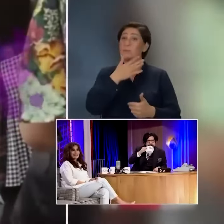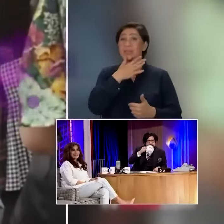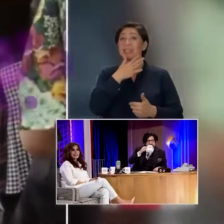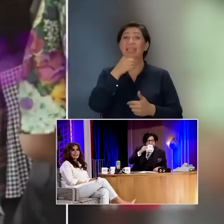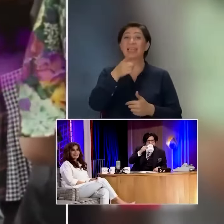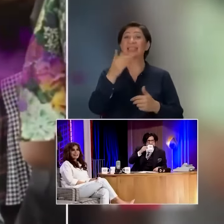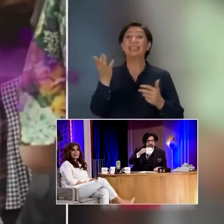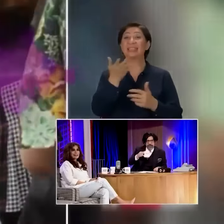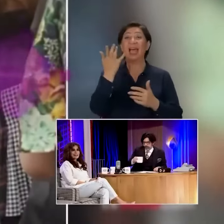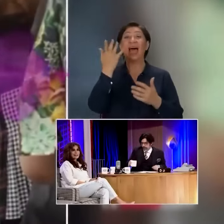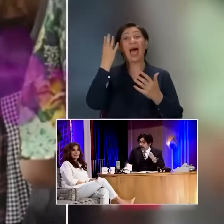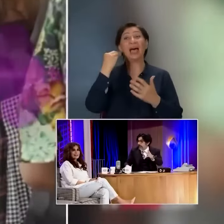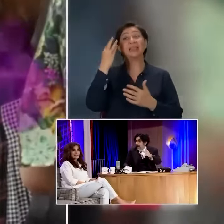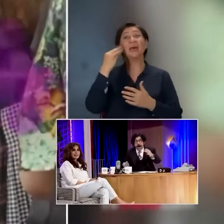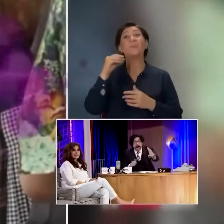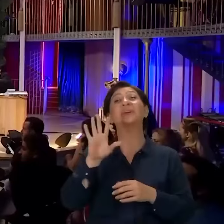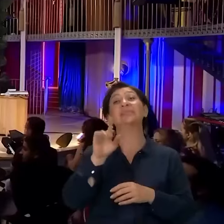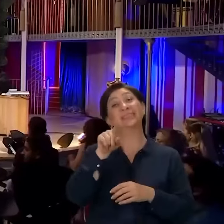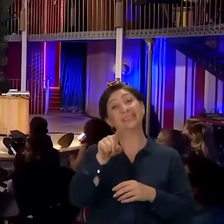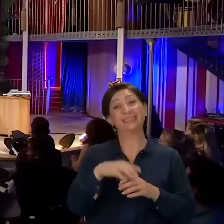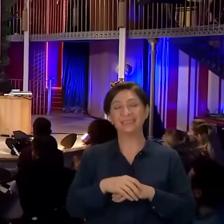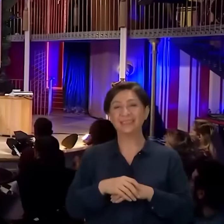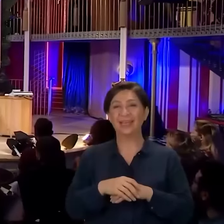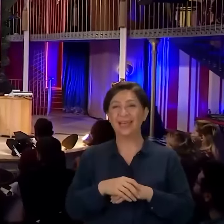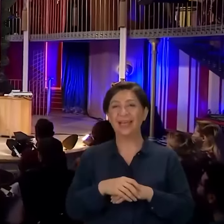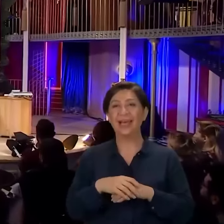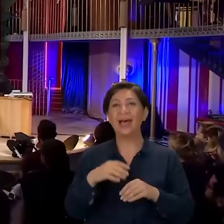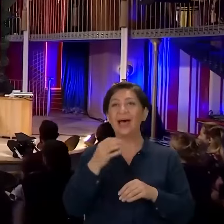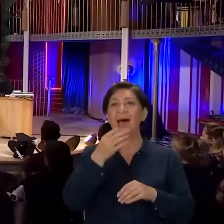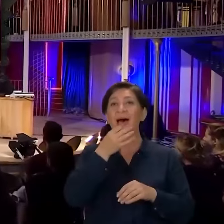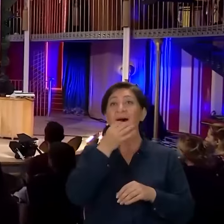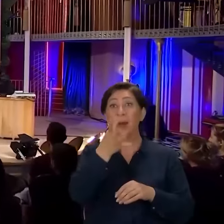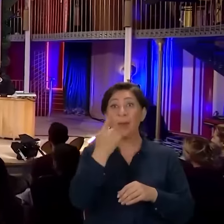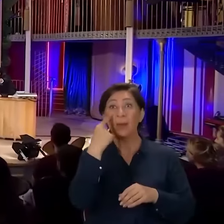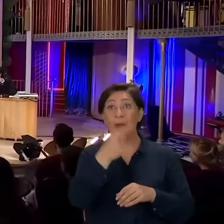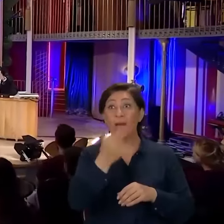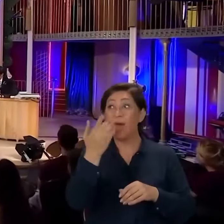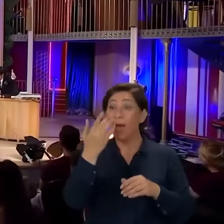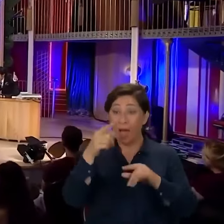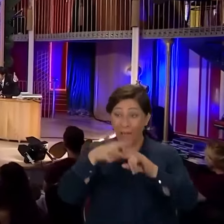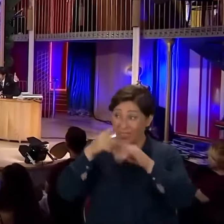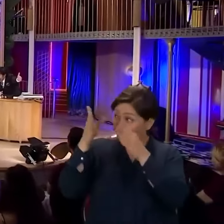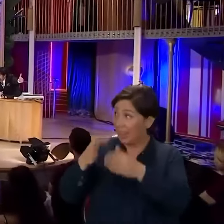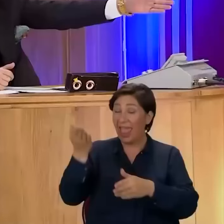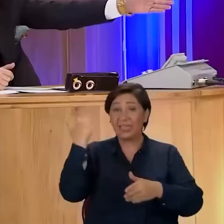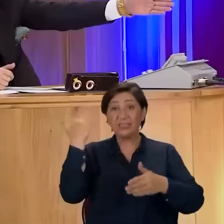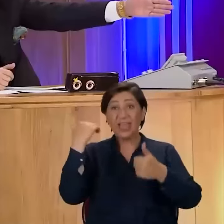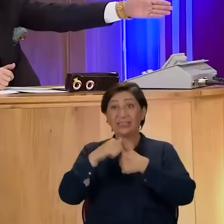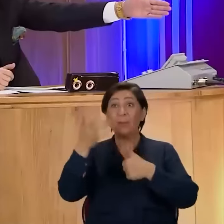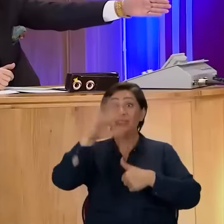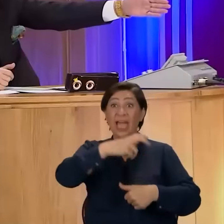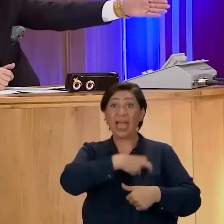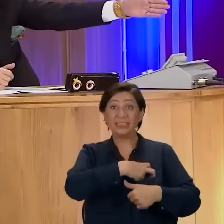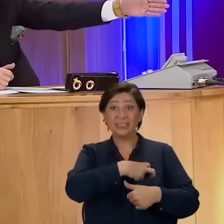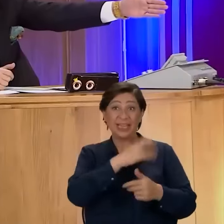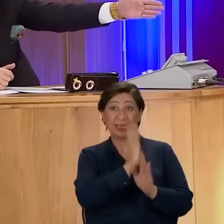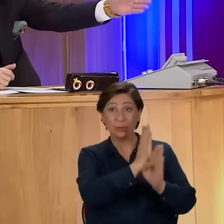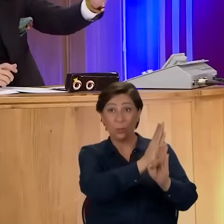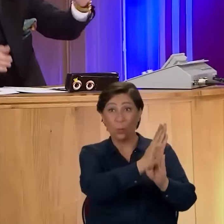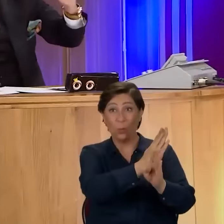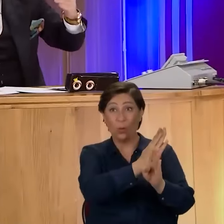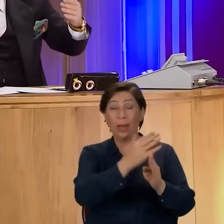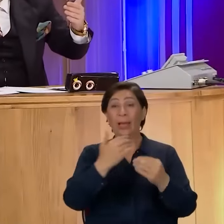hain, dur abi, haber yani Hande Ataizi'nin eski eşi başka aşka yelken açıyor. He değil